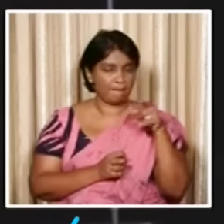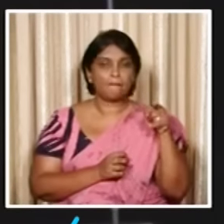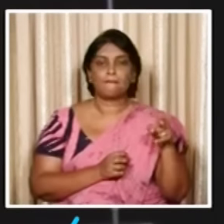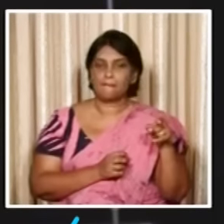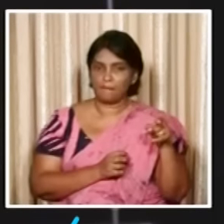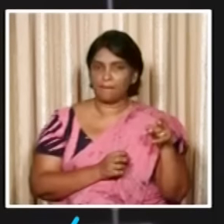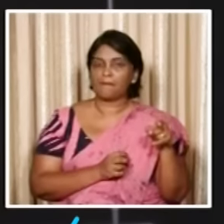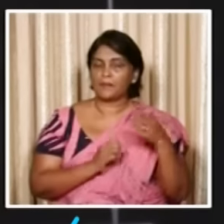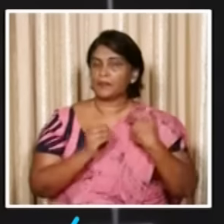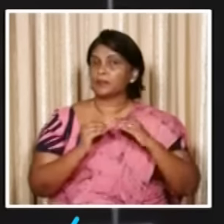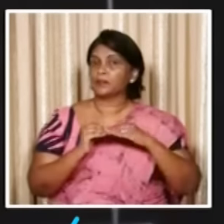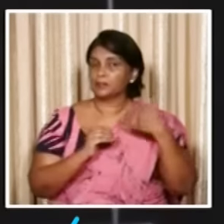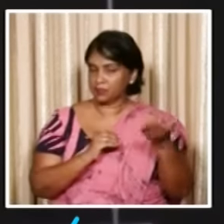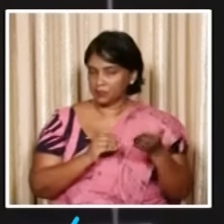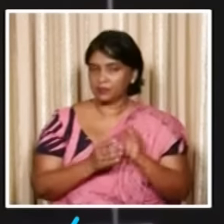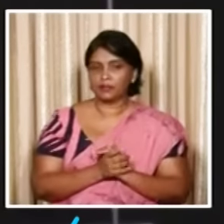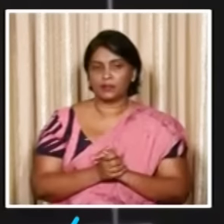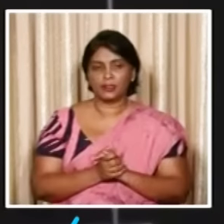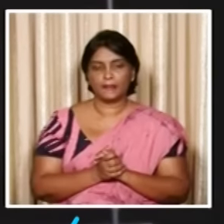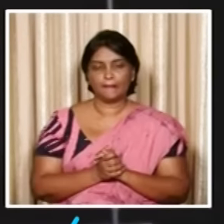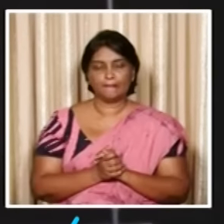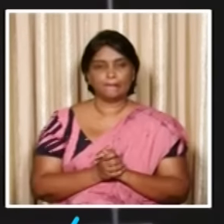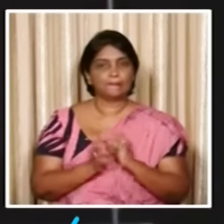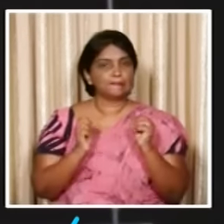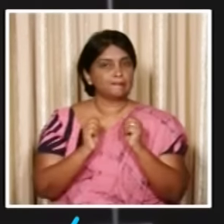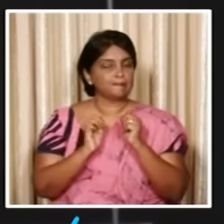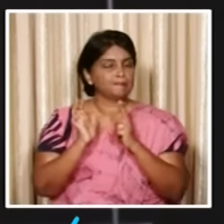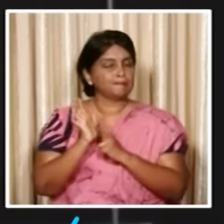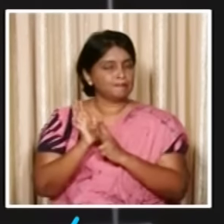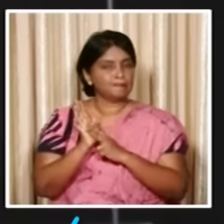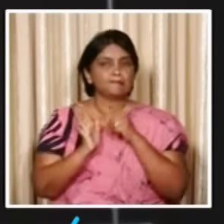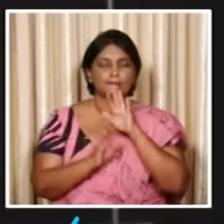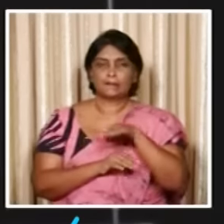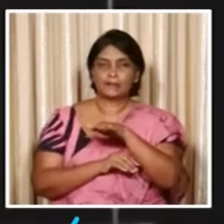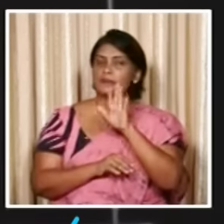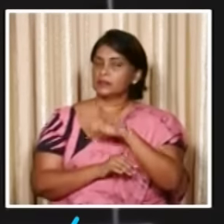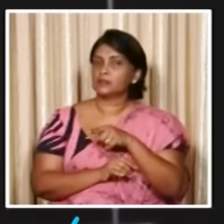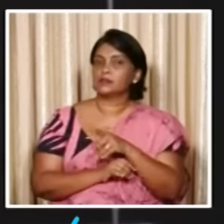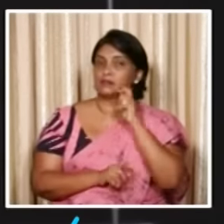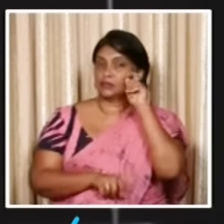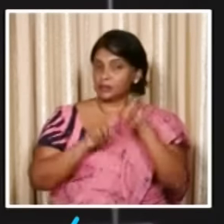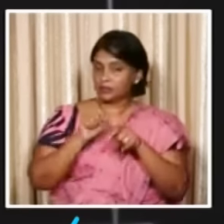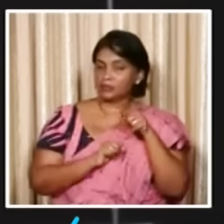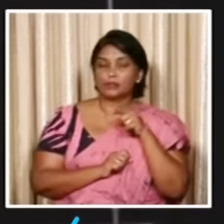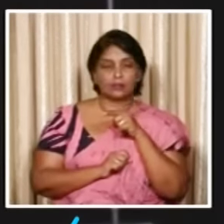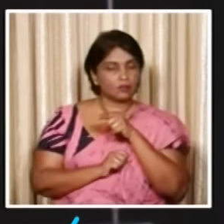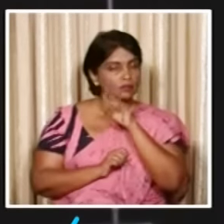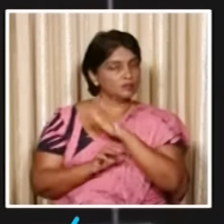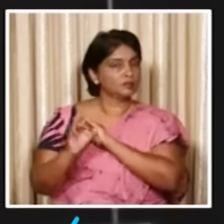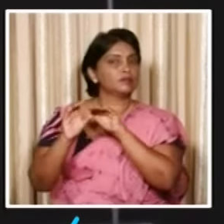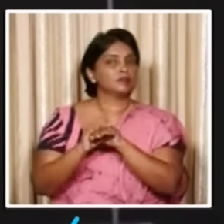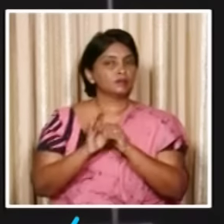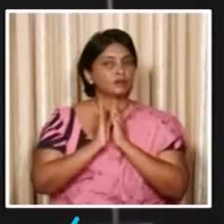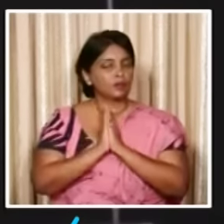அந்த வெடுக்குநாரி மலையோடு இருக்கிற மக்கள் தாங்கள் சென்று வழிபாடாற்றவும் தங்களுடைய வணக்க முறைகளை மேற்கொள்ளவும்